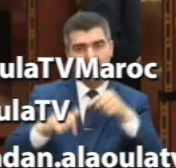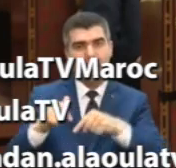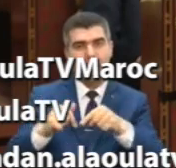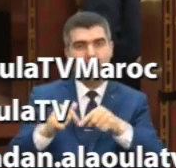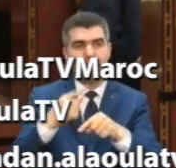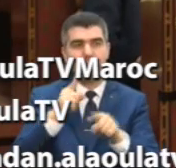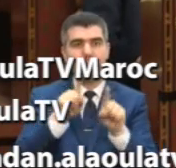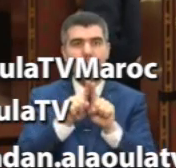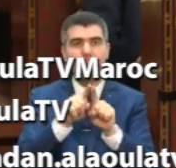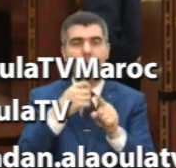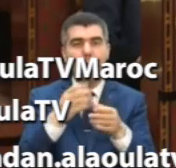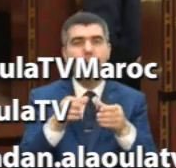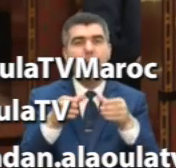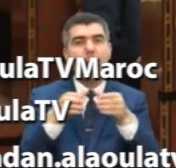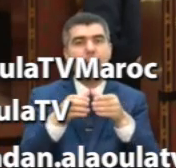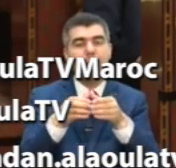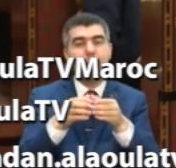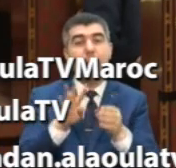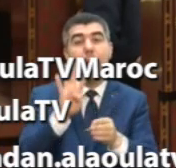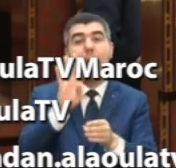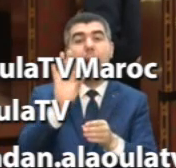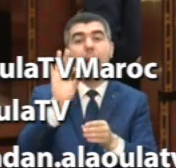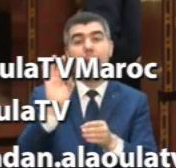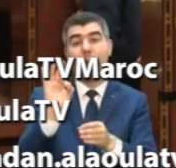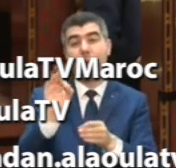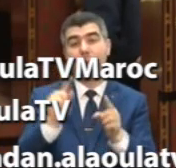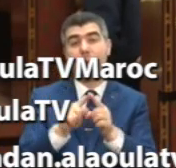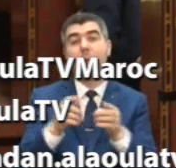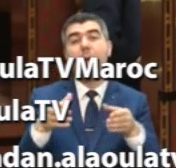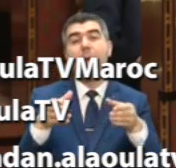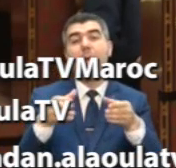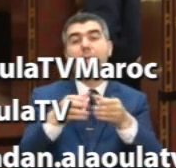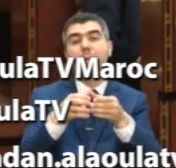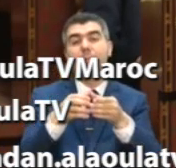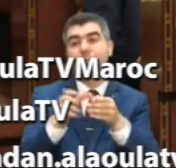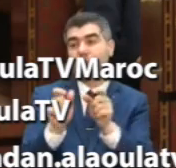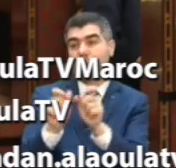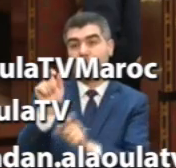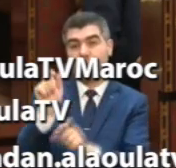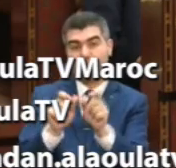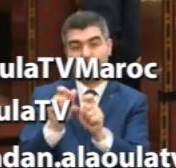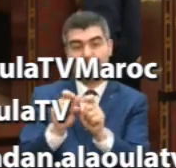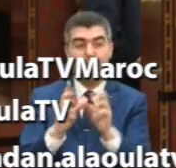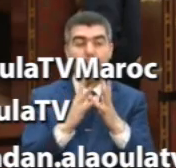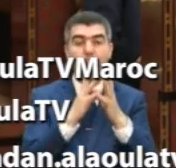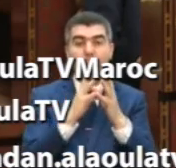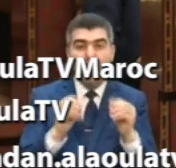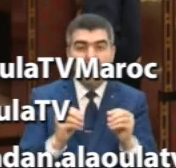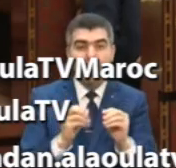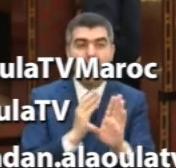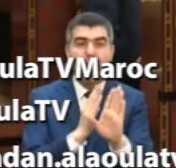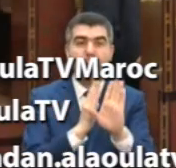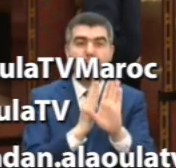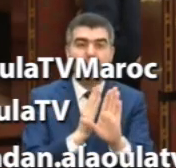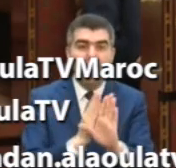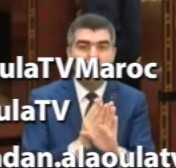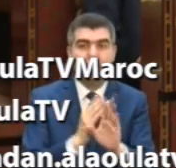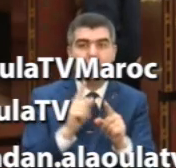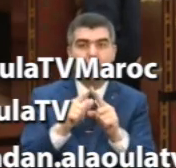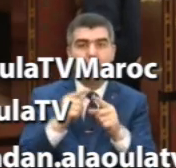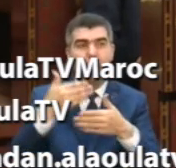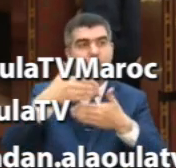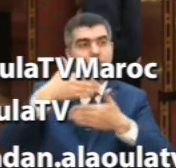هائلة تتعدى في بعض الأحيان 40 تلميذ في القسم. غياب الحراسة وانعدام الأسوار وخاصة